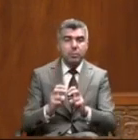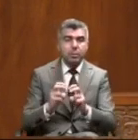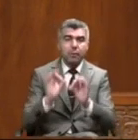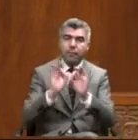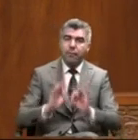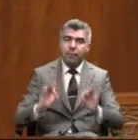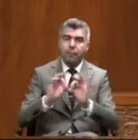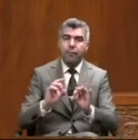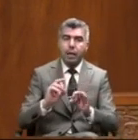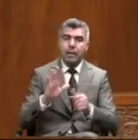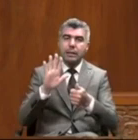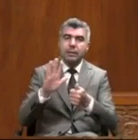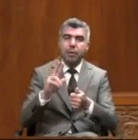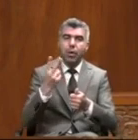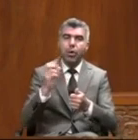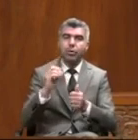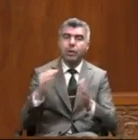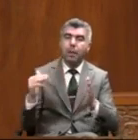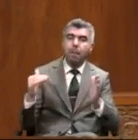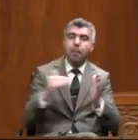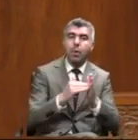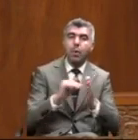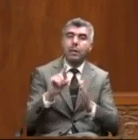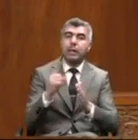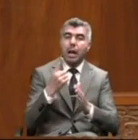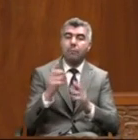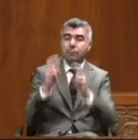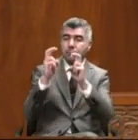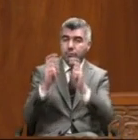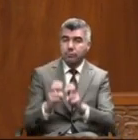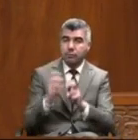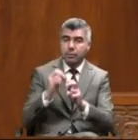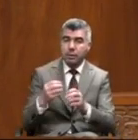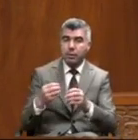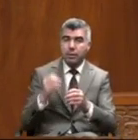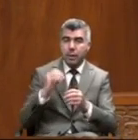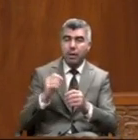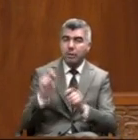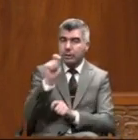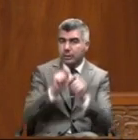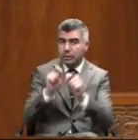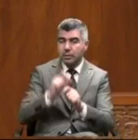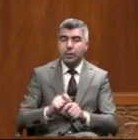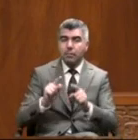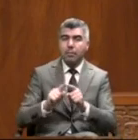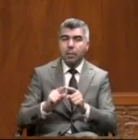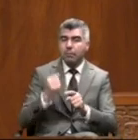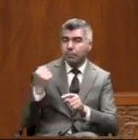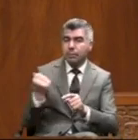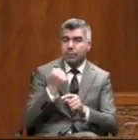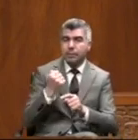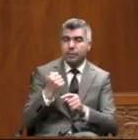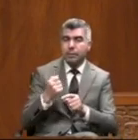الا ب 620 مليون درهم نتيجه انخفاض عمليات التسويه وارتفاع الارجاعات